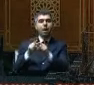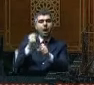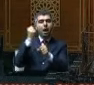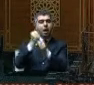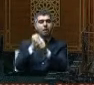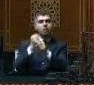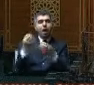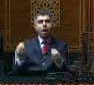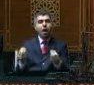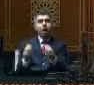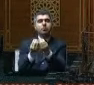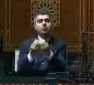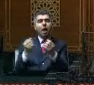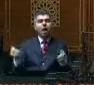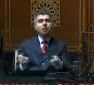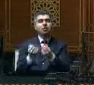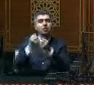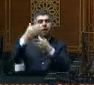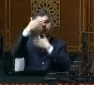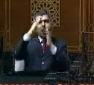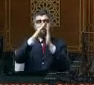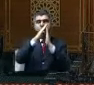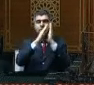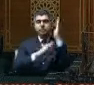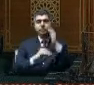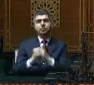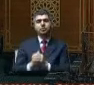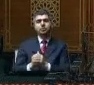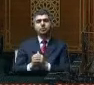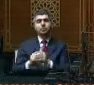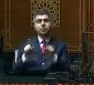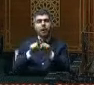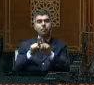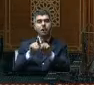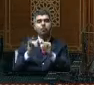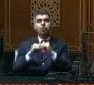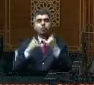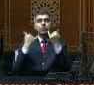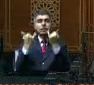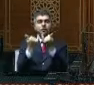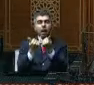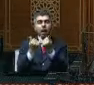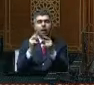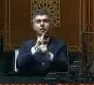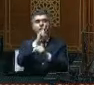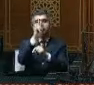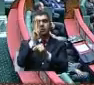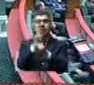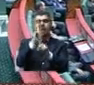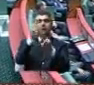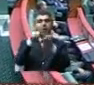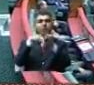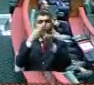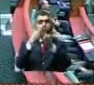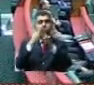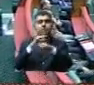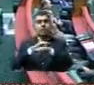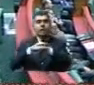من أجل صالح بلادنا، وأن نجعل من الجلسات المخصصة للجواب على أسئلة السياسة